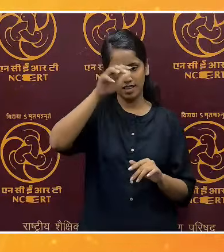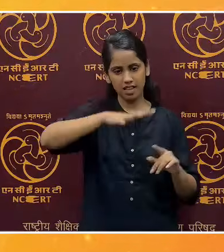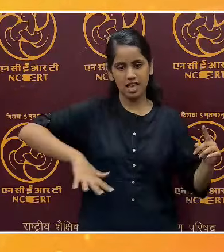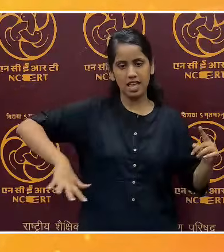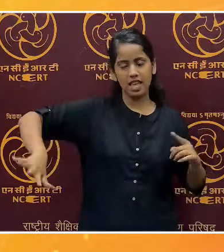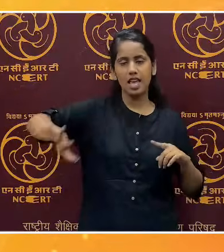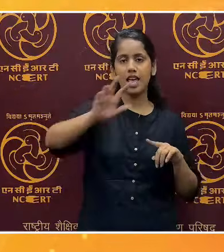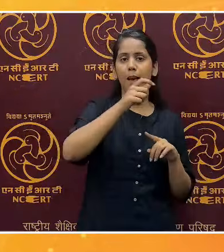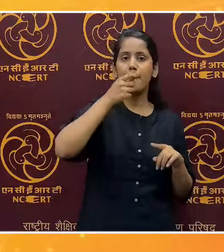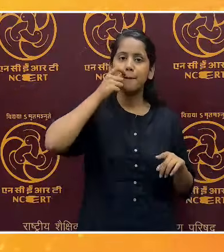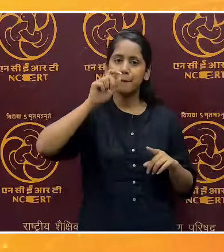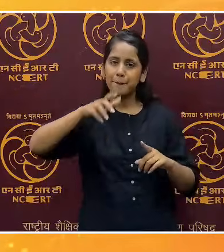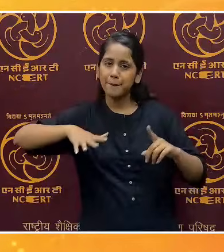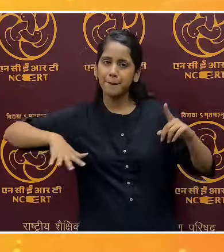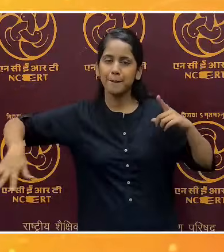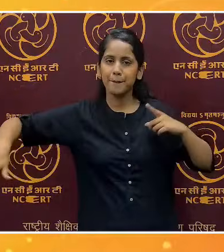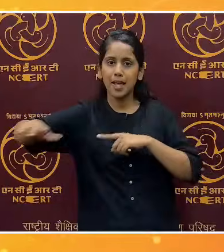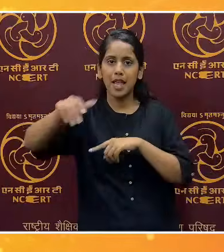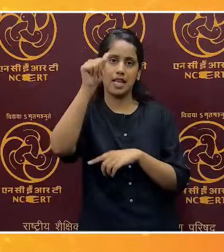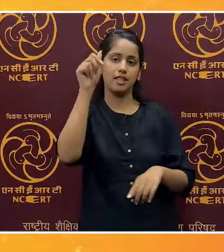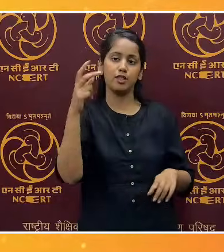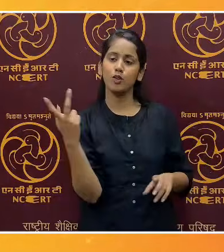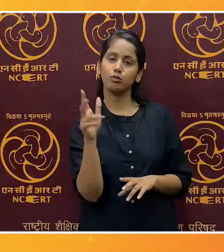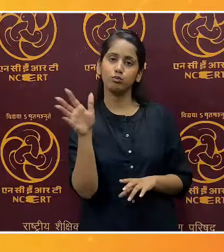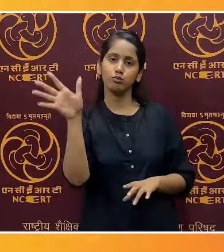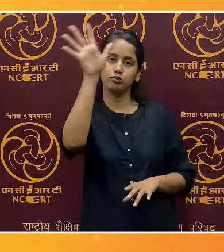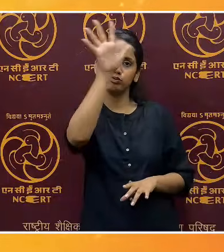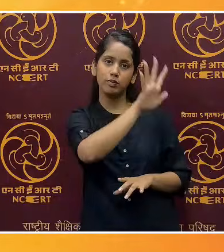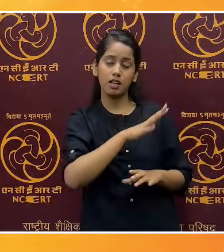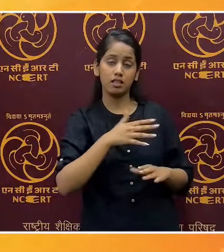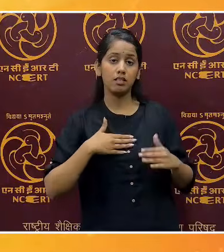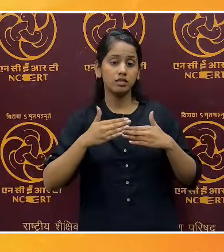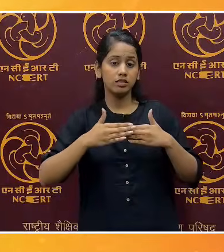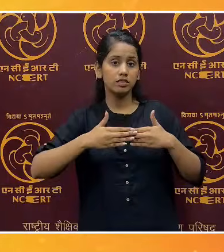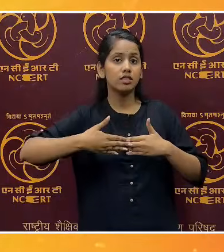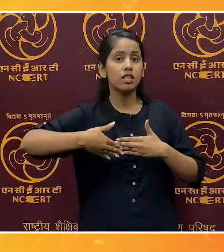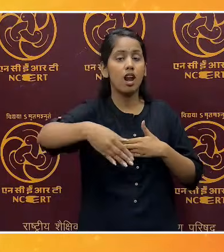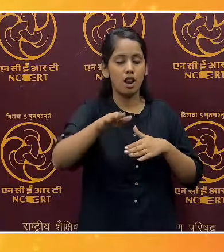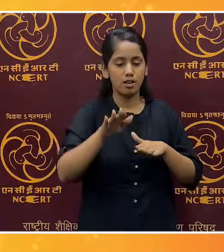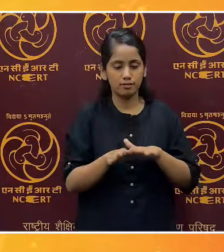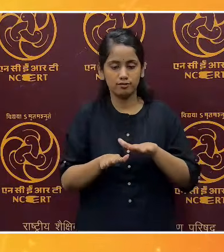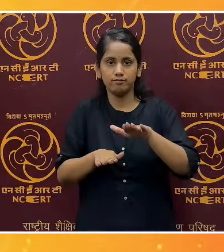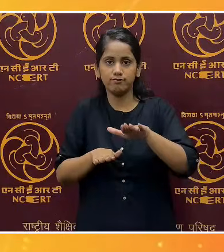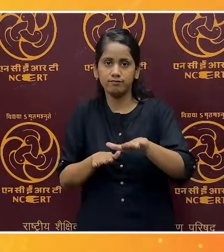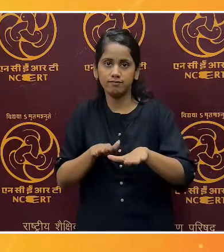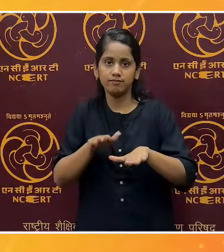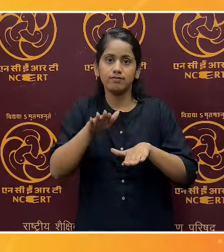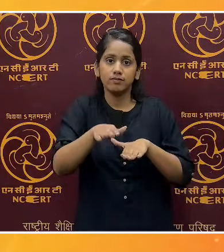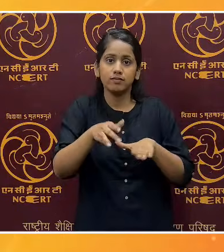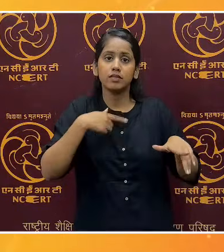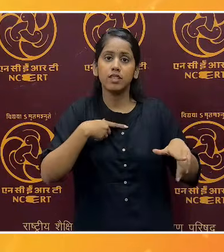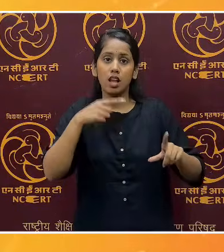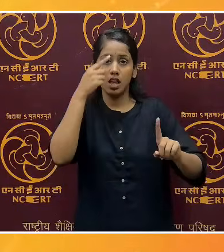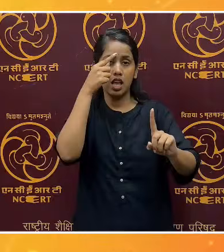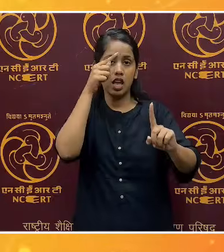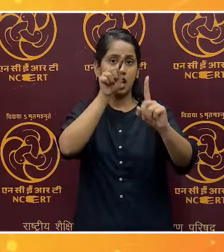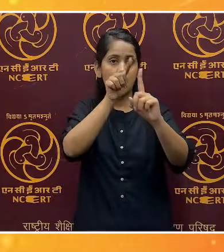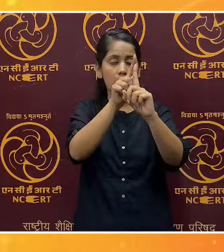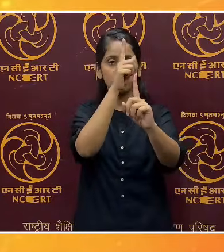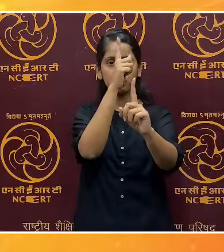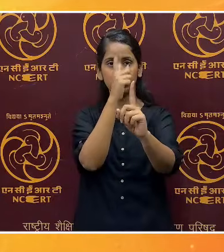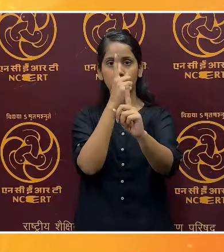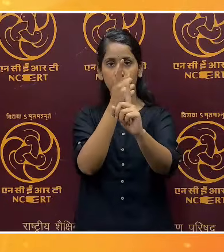पितृभूमि है, एक भारतीय हम, चल रहे मिला कदम। लक्ष्य के समक्ष एक,